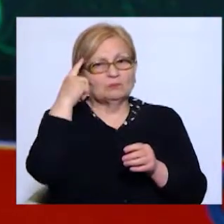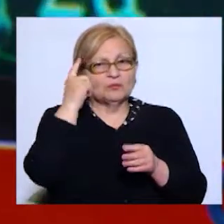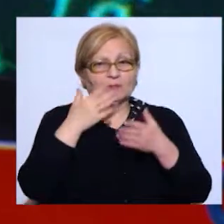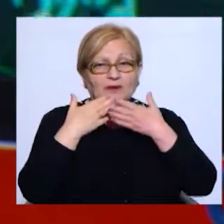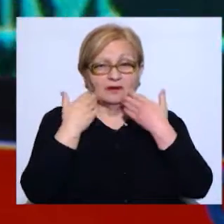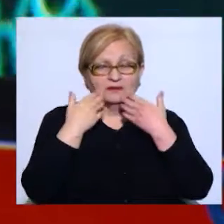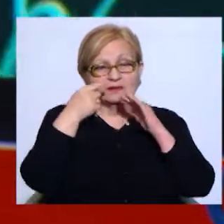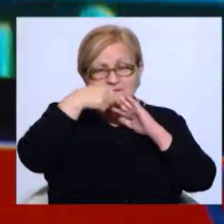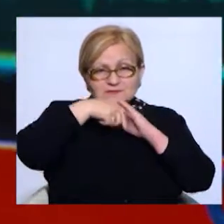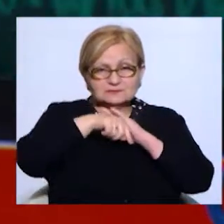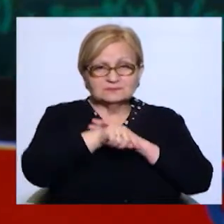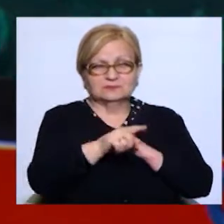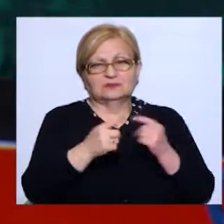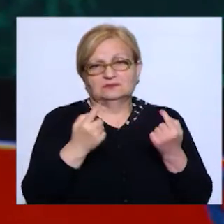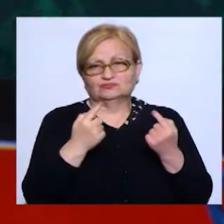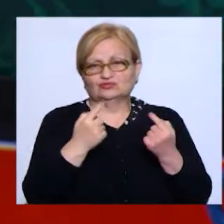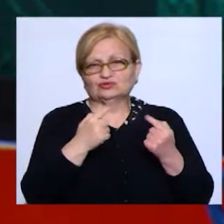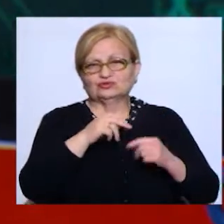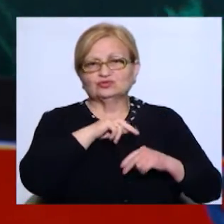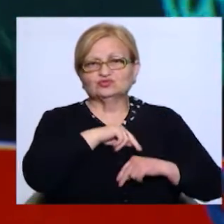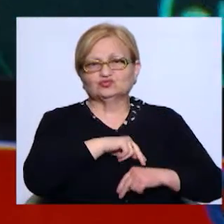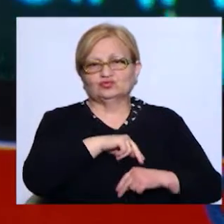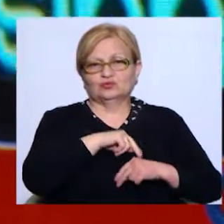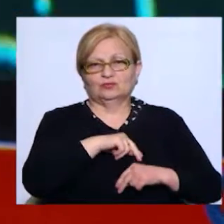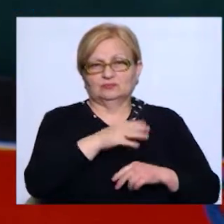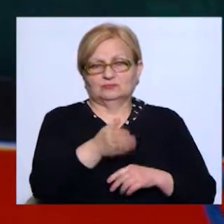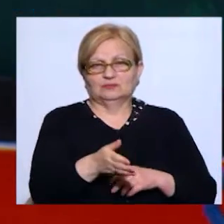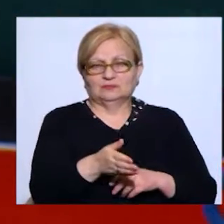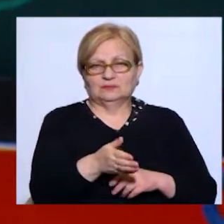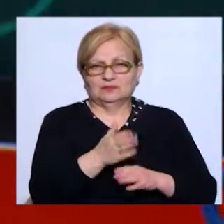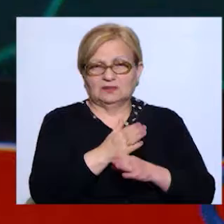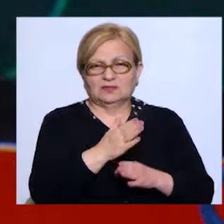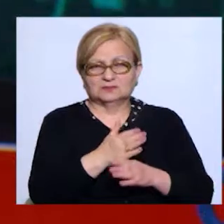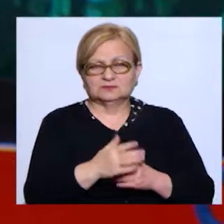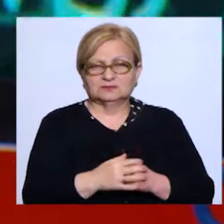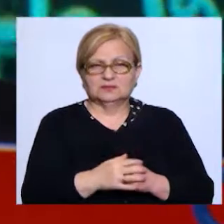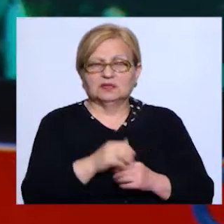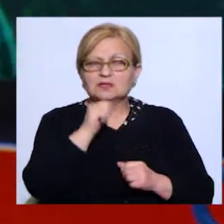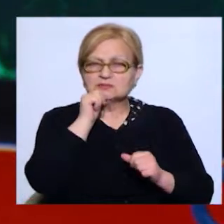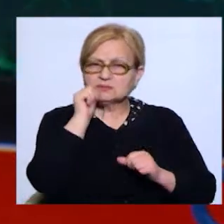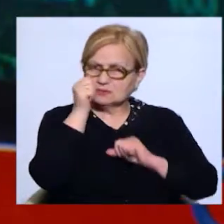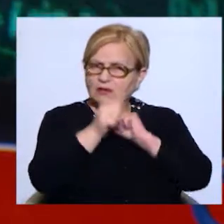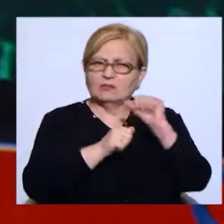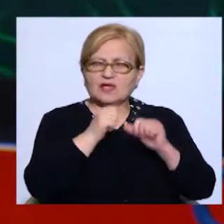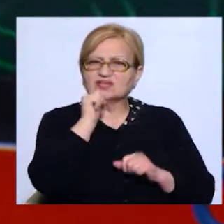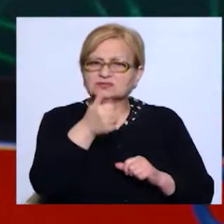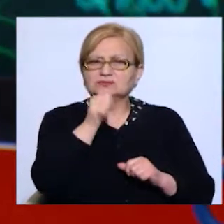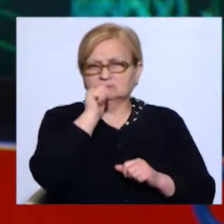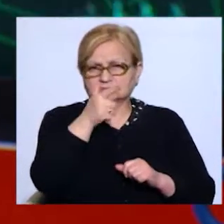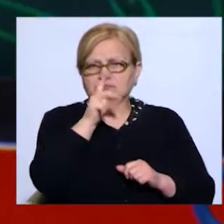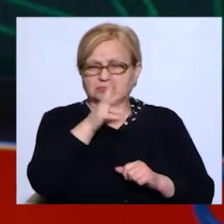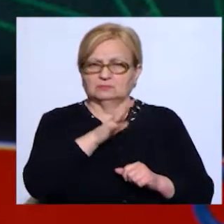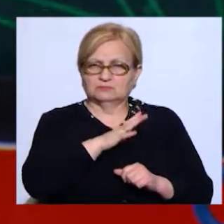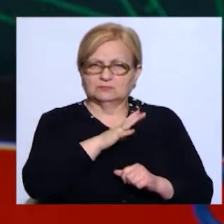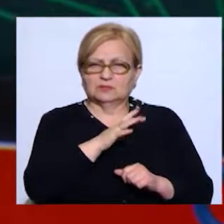მარტივად არის აღსაქმელი, იმის უკან მეცნიერები ძალიან ბევრს შრომობენ. ხანდახან წლებიც მიმდინარეობს ეს შრომა, რომ კვლევა